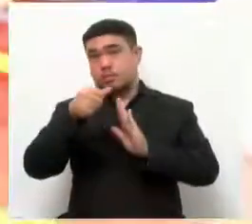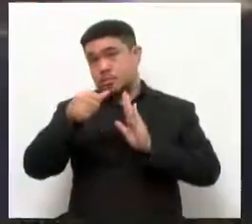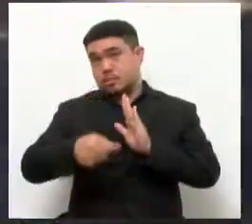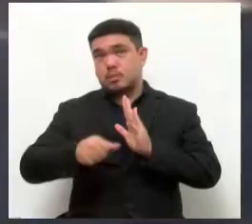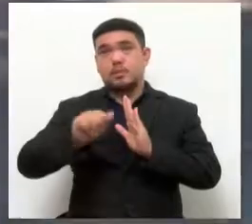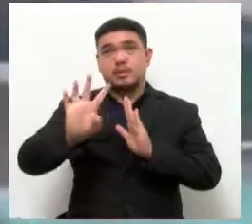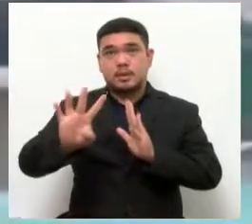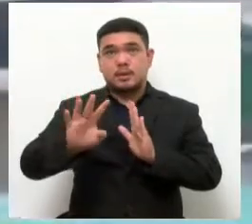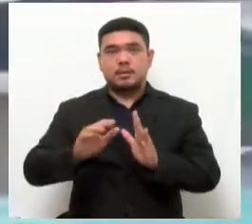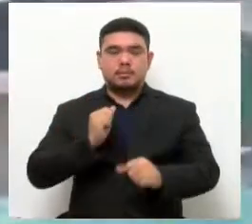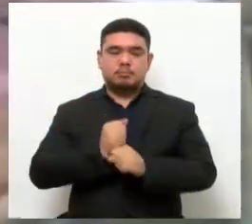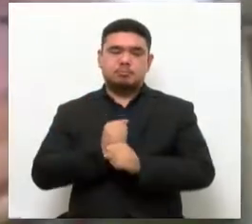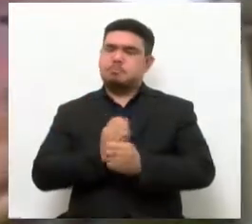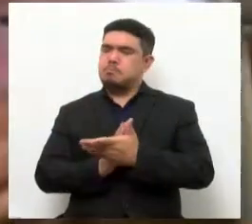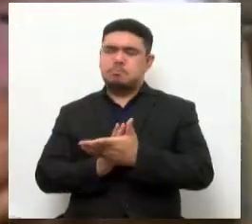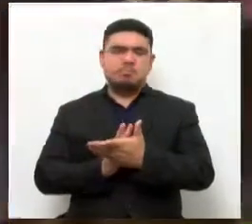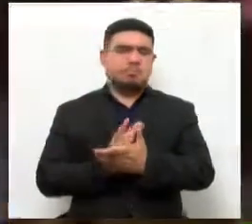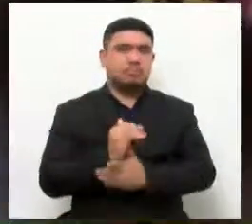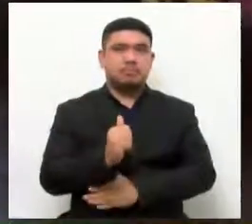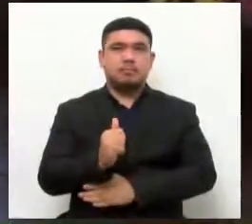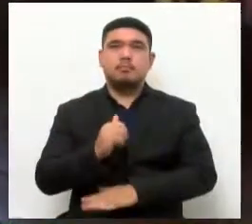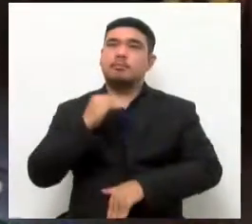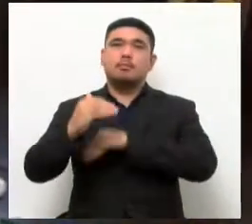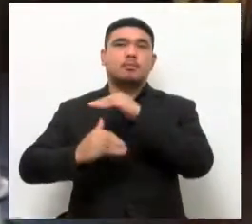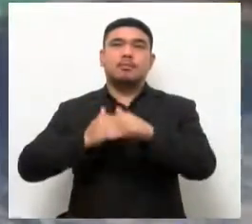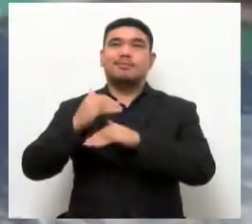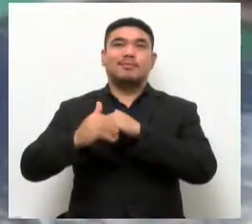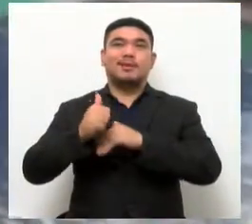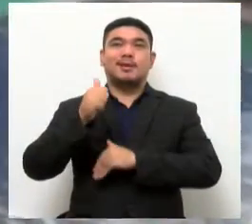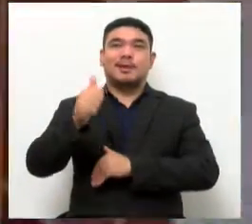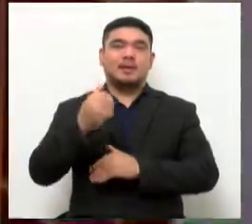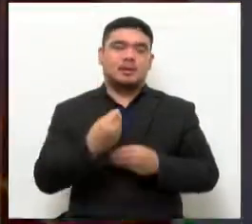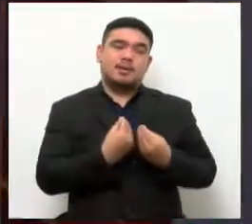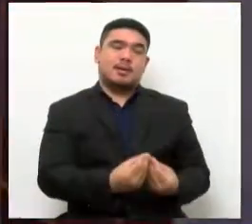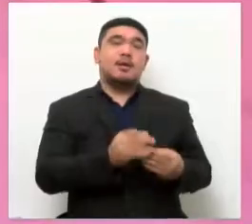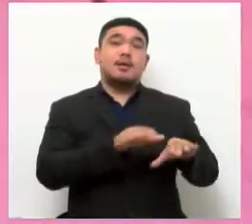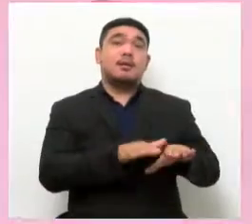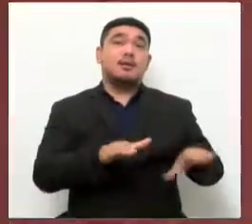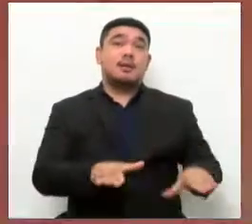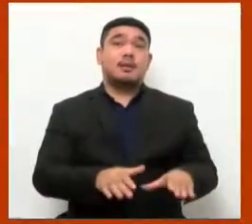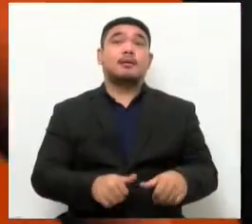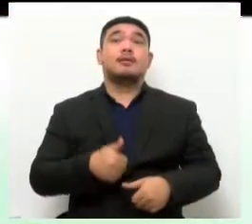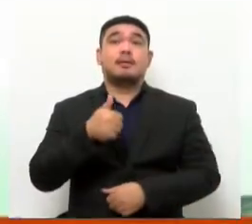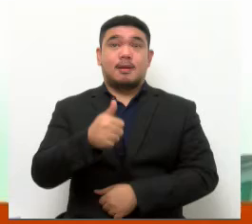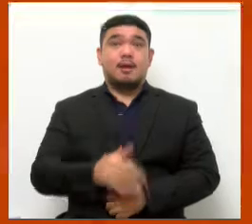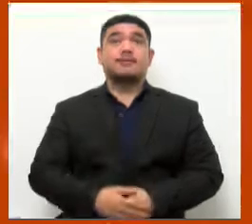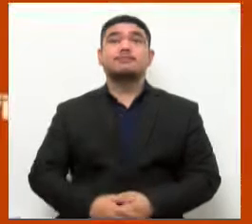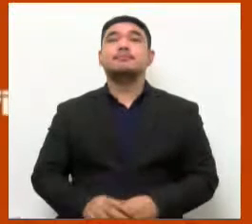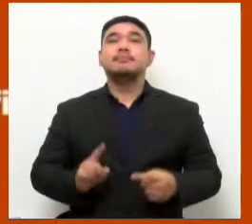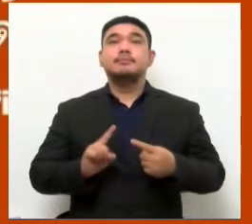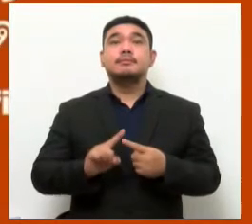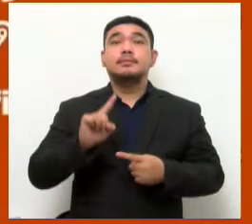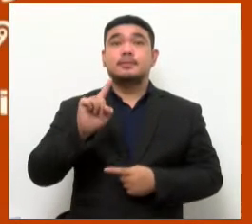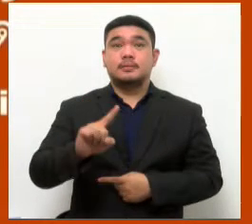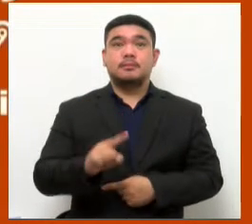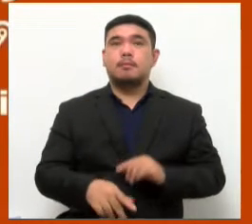ต4สำเร็จลุล่วงมีผลการพัฒนาที่เกิดกับผู้เรียนและองค์กรดังนี้ 1.